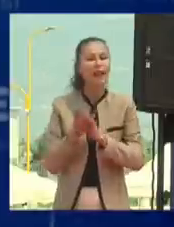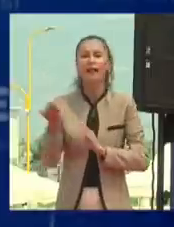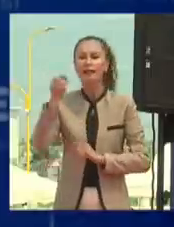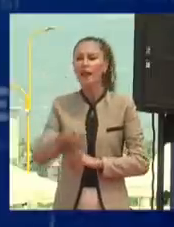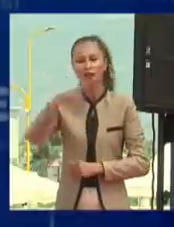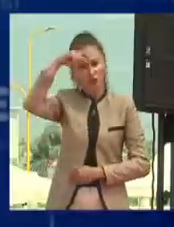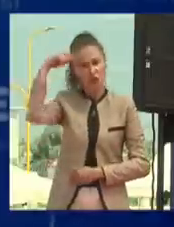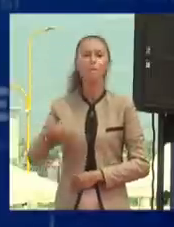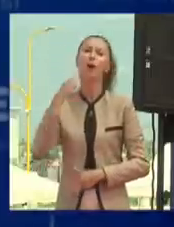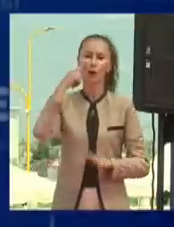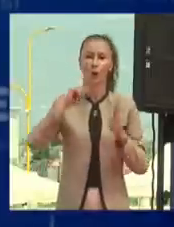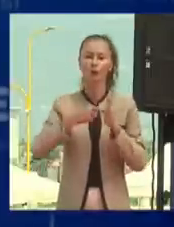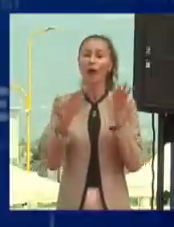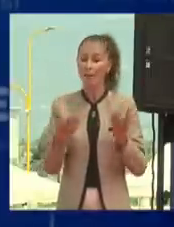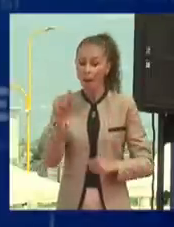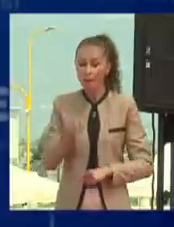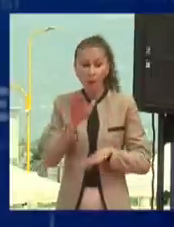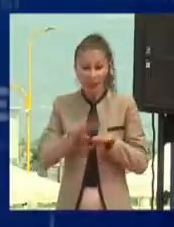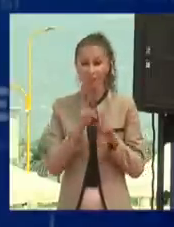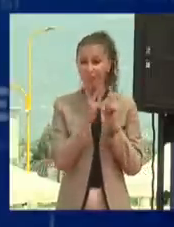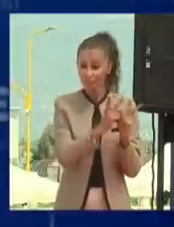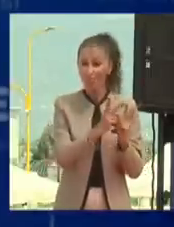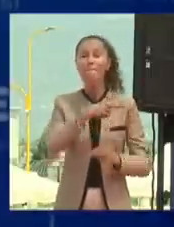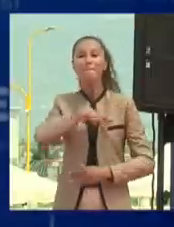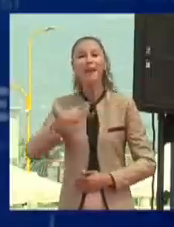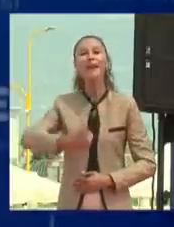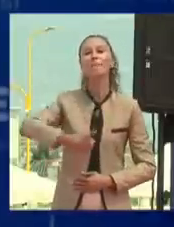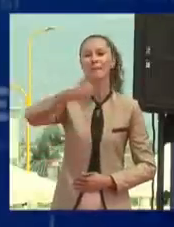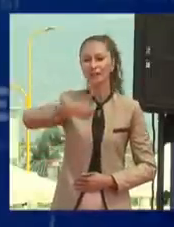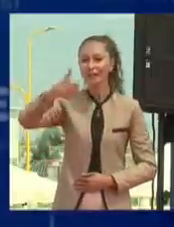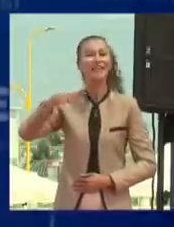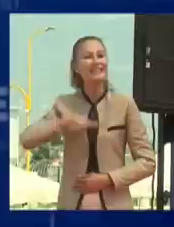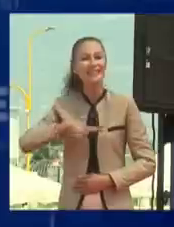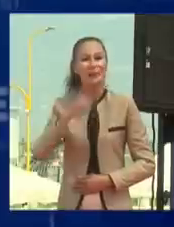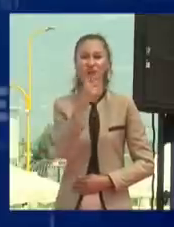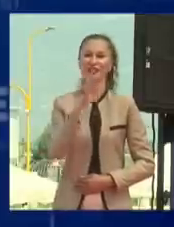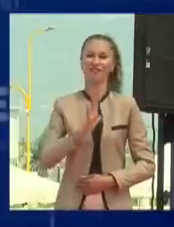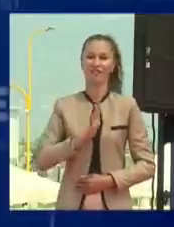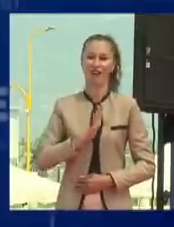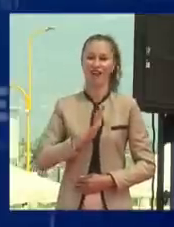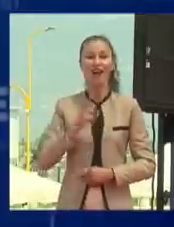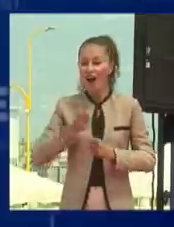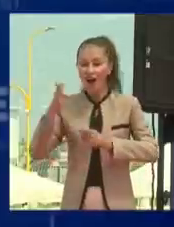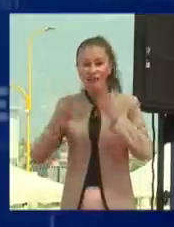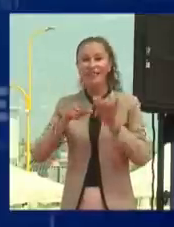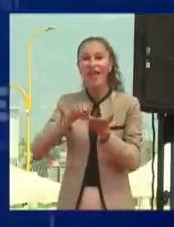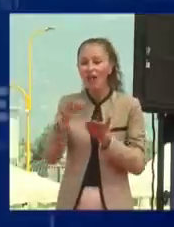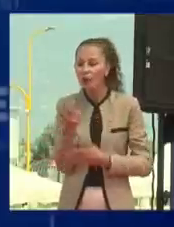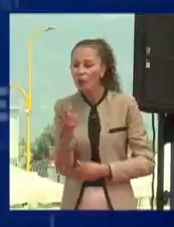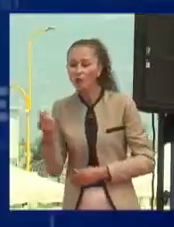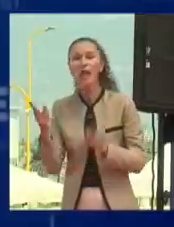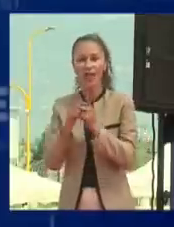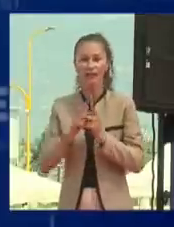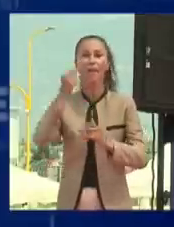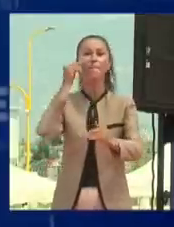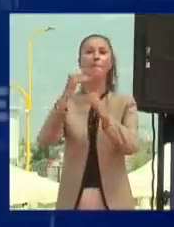çabayı gösterirler. Ama bunu yaparken belediye başkanlarımdan istediğim bir şey var. Harcadığınız her kuruşun hesabını